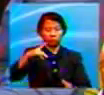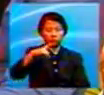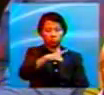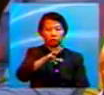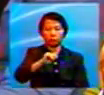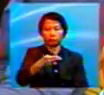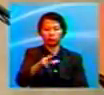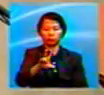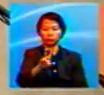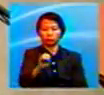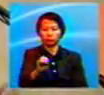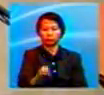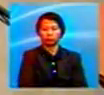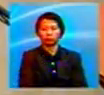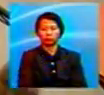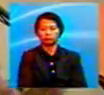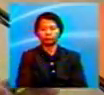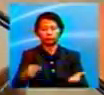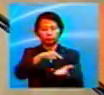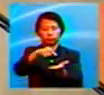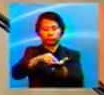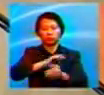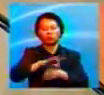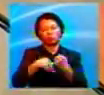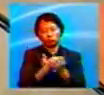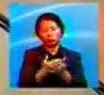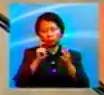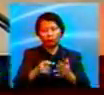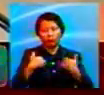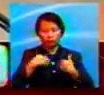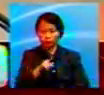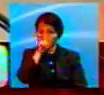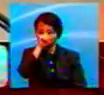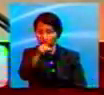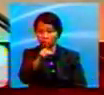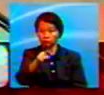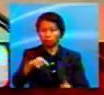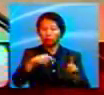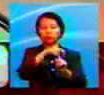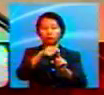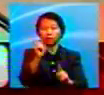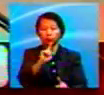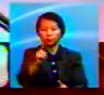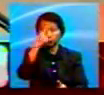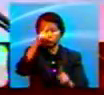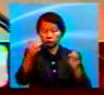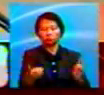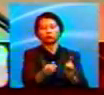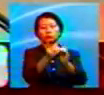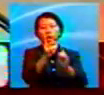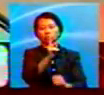itu. Jadi ini semua mesti memerlukan kepastian tarikh mana untuk kita